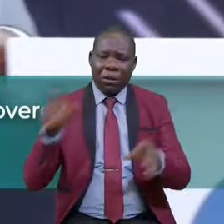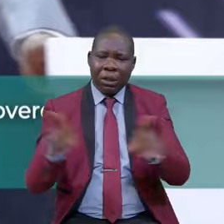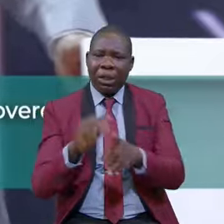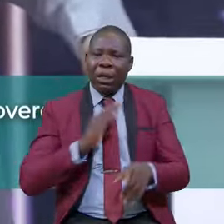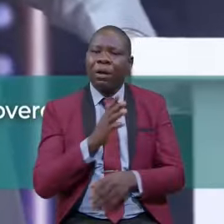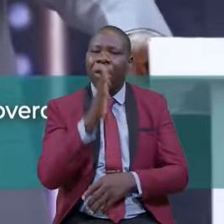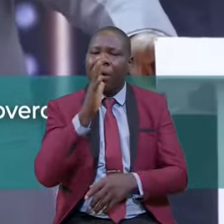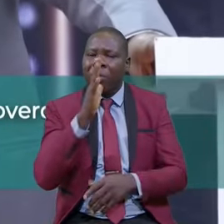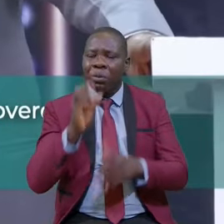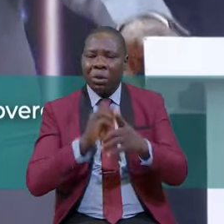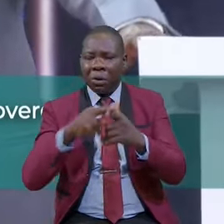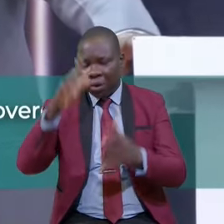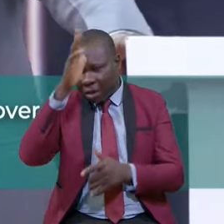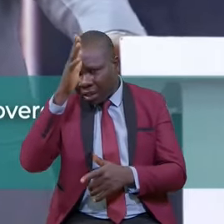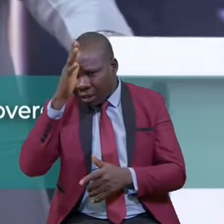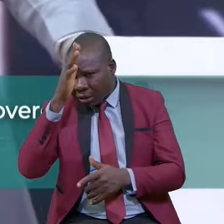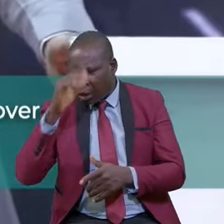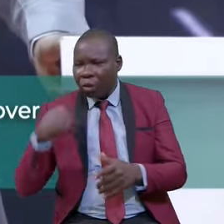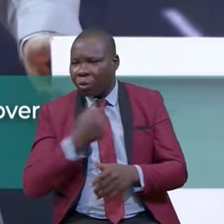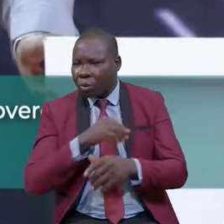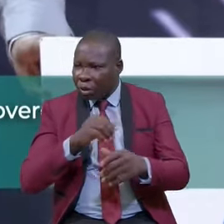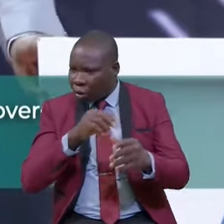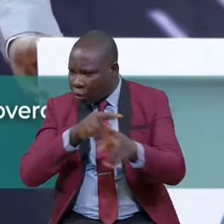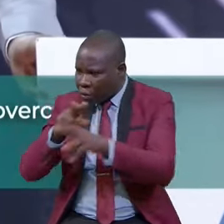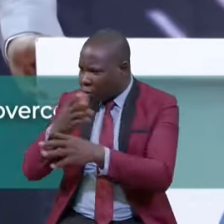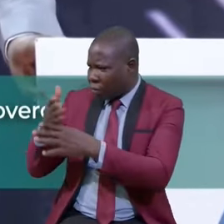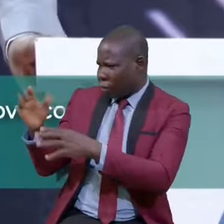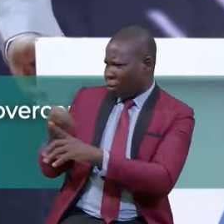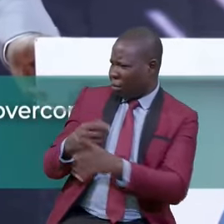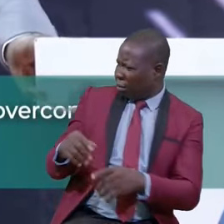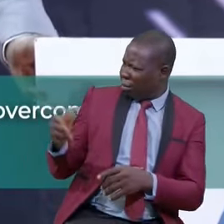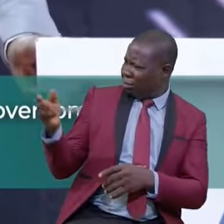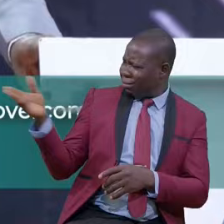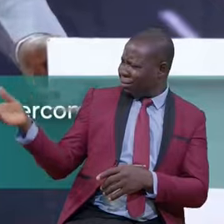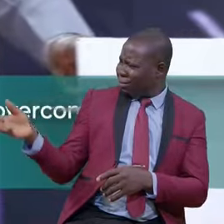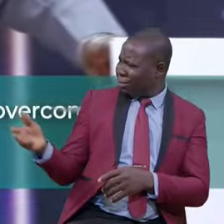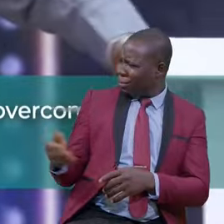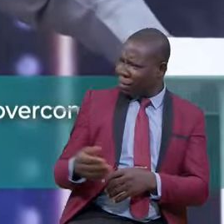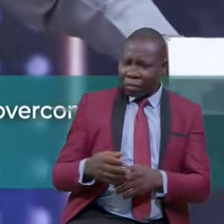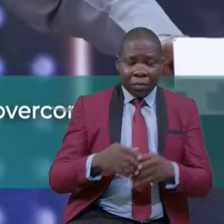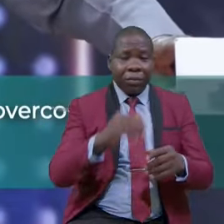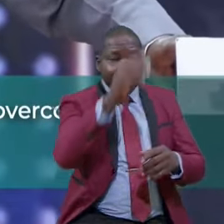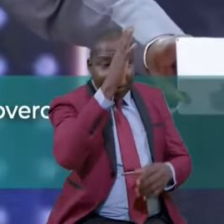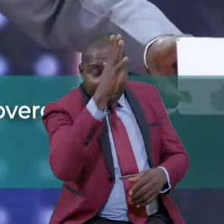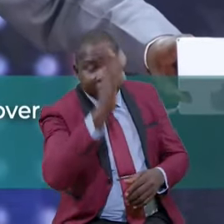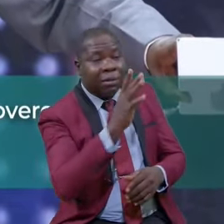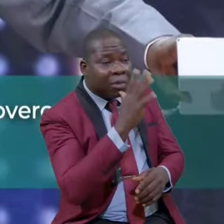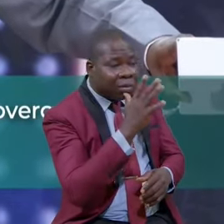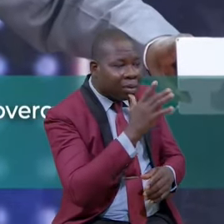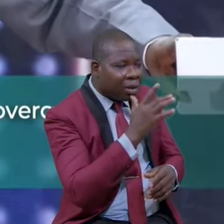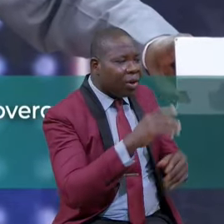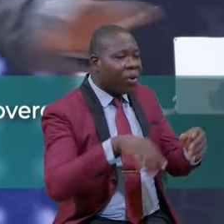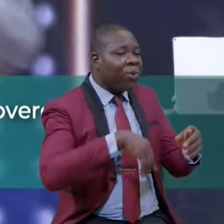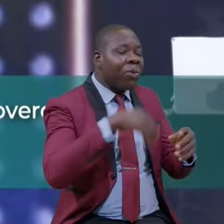et on regarde maman. Et une fois quand nous regardons le visage de maman, quelle que soit la personne qui est là ou qui n'est pas là, toute